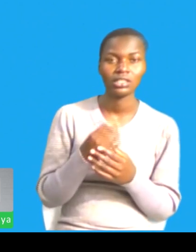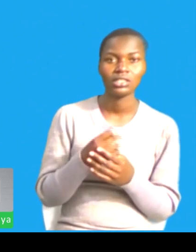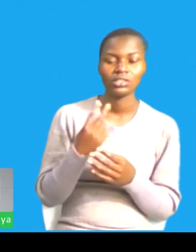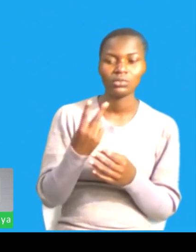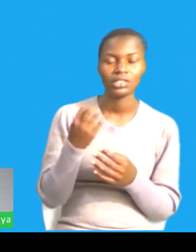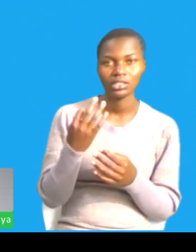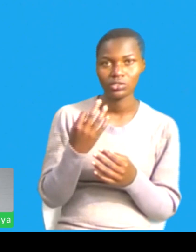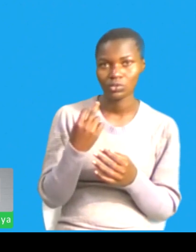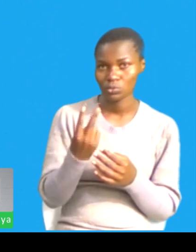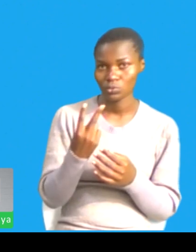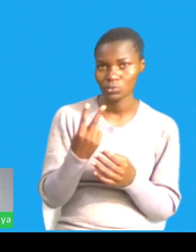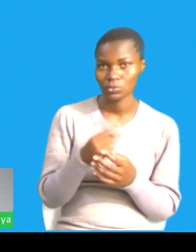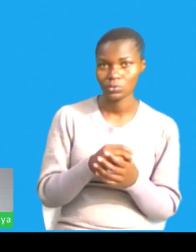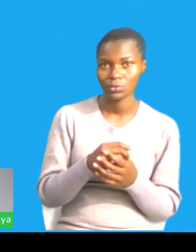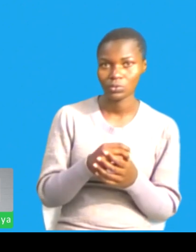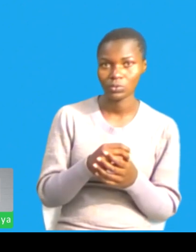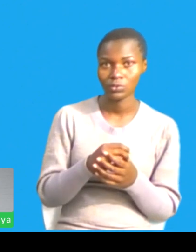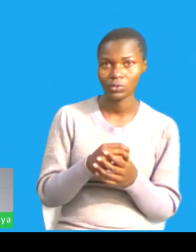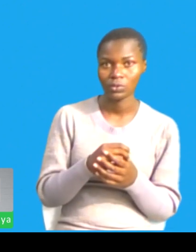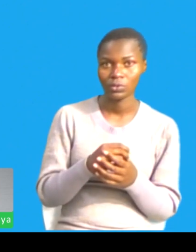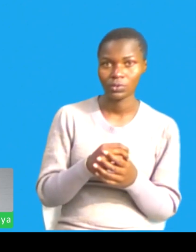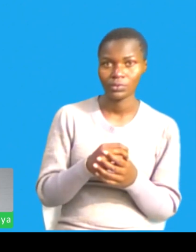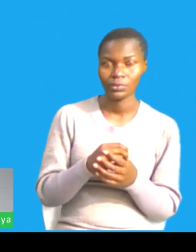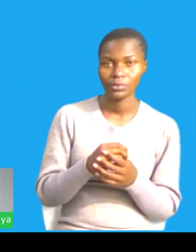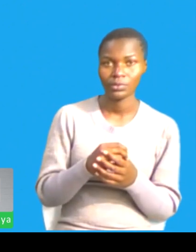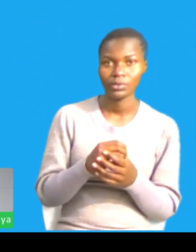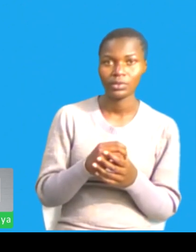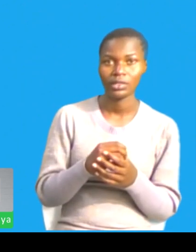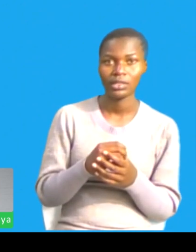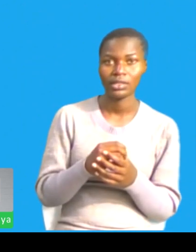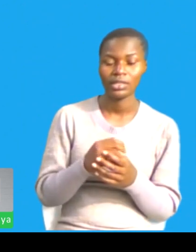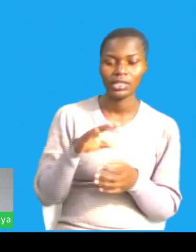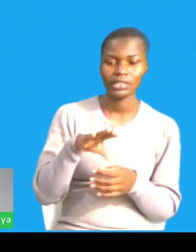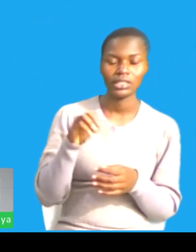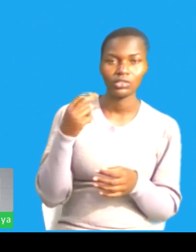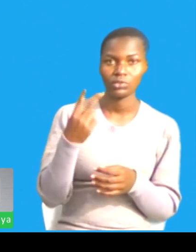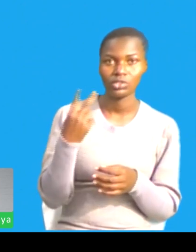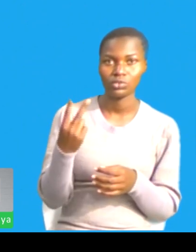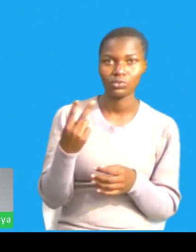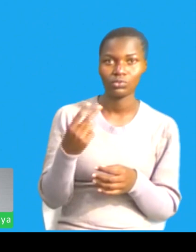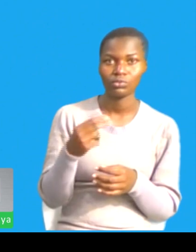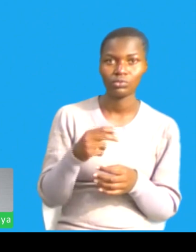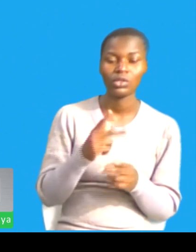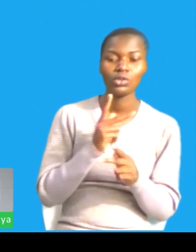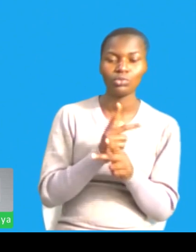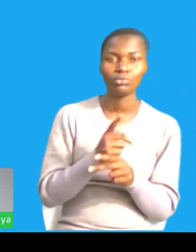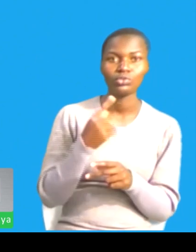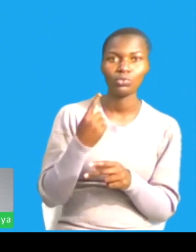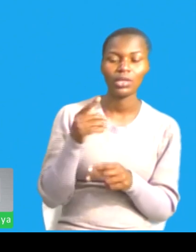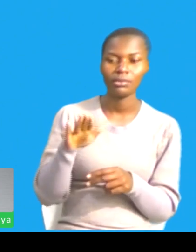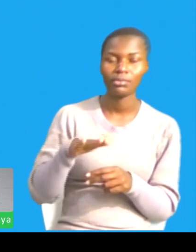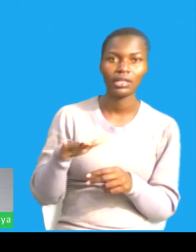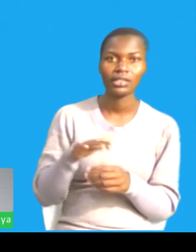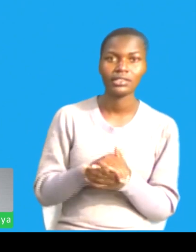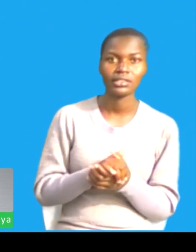22 cabinet. Unaweza chukua 22 useme umeweka eneo moja na 22 utoe kwa eneo